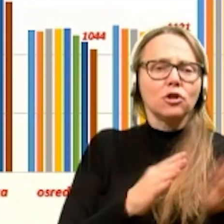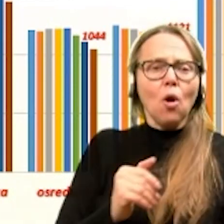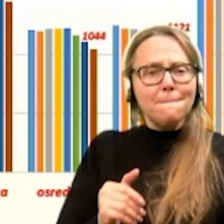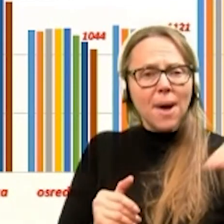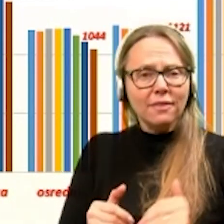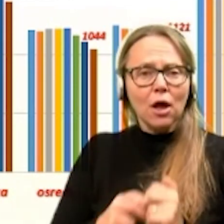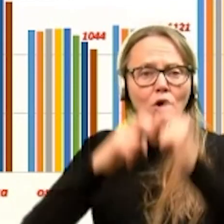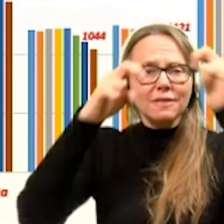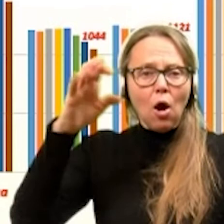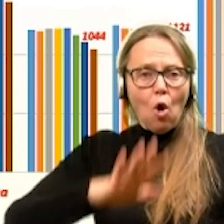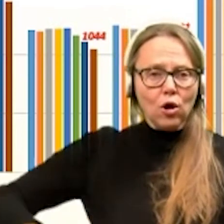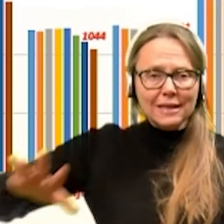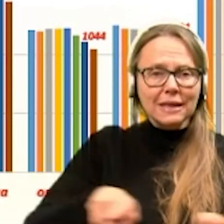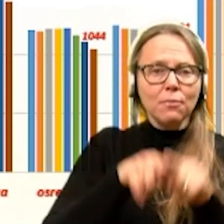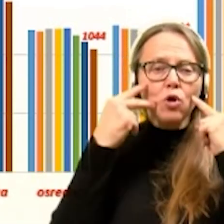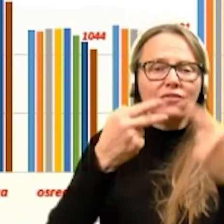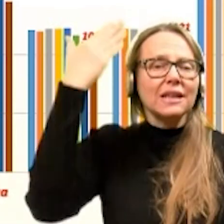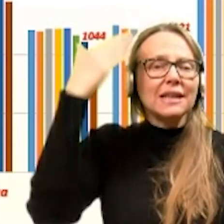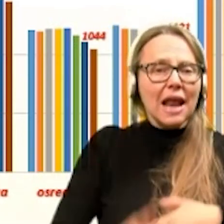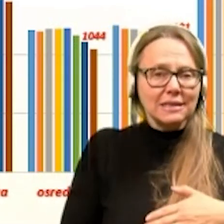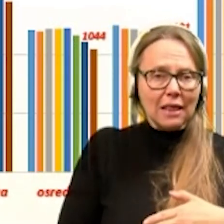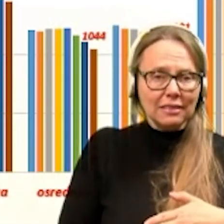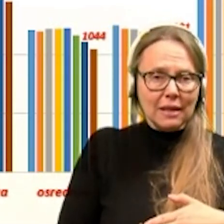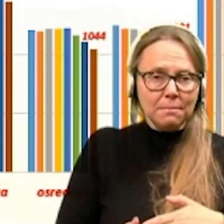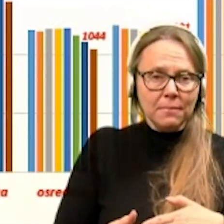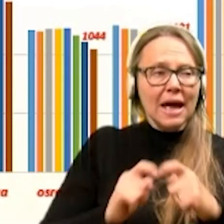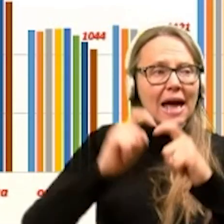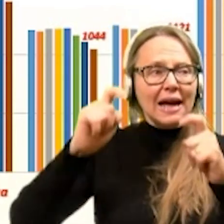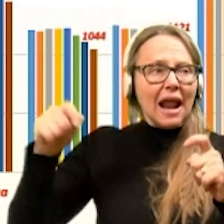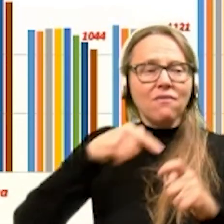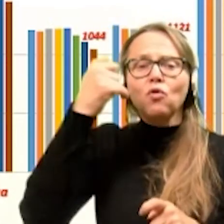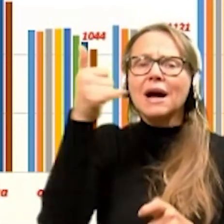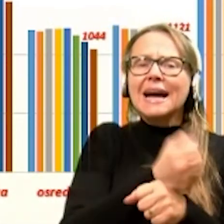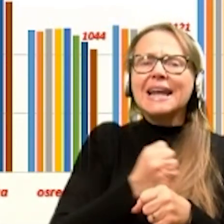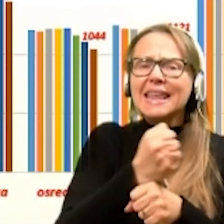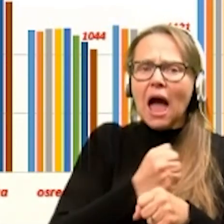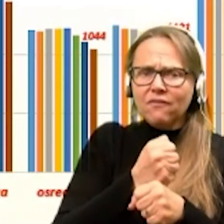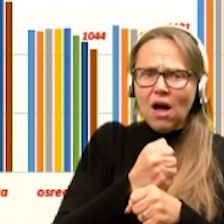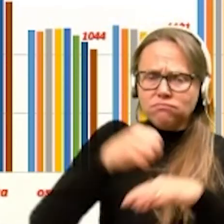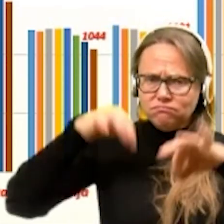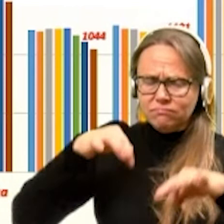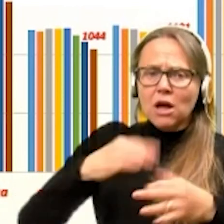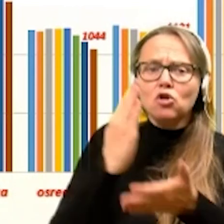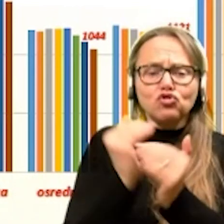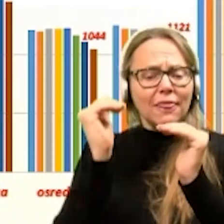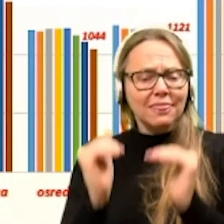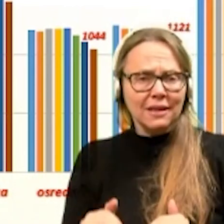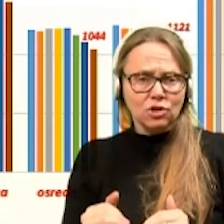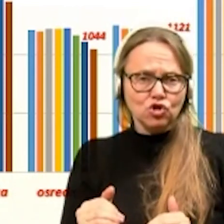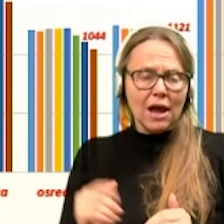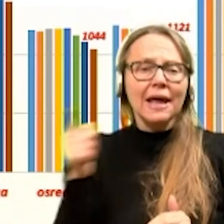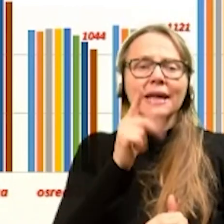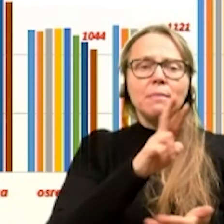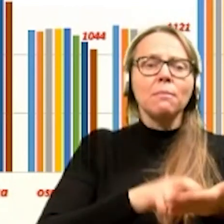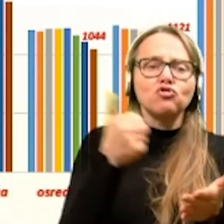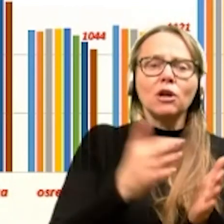na Gorenjskem, kot vidite na zadnjem grafu, ta rjavi stolpec je že bistveno nižji in imamo še